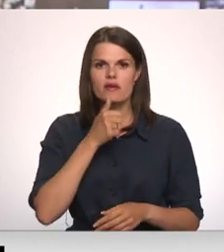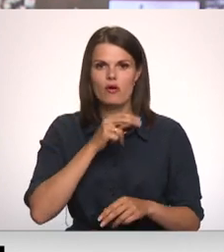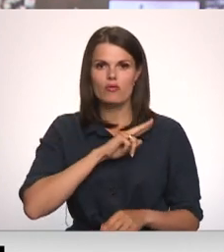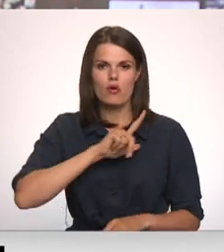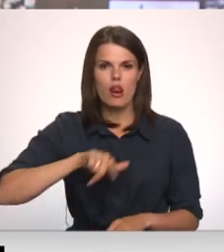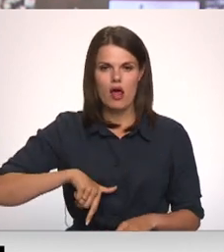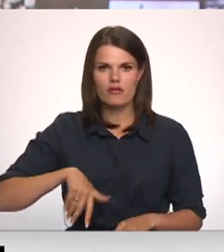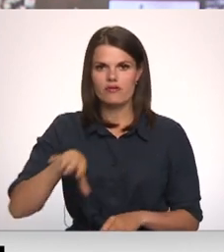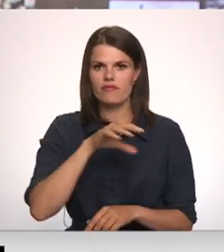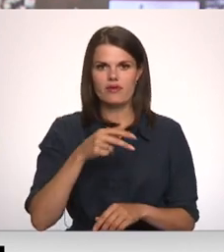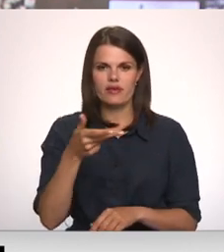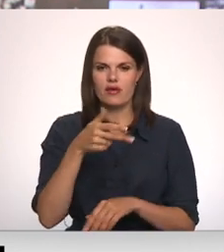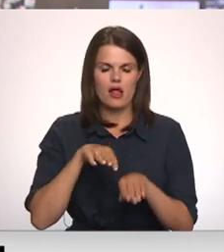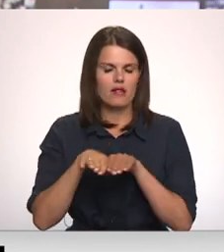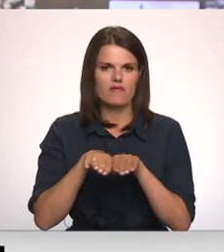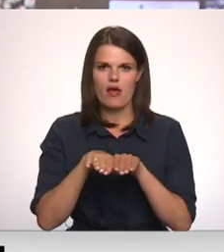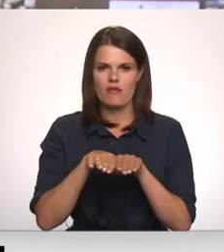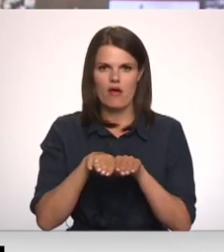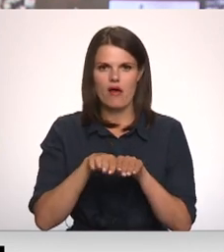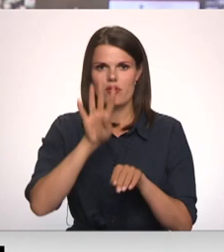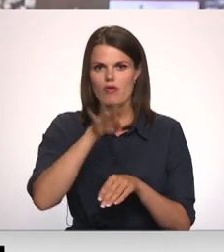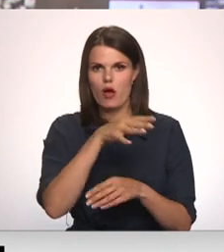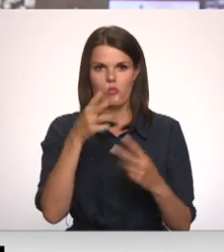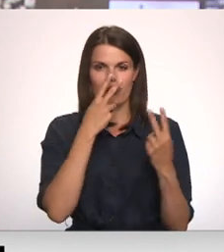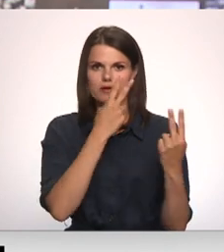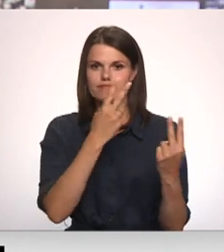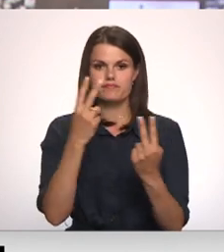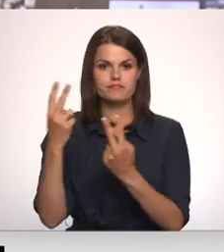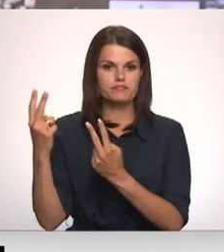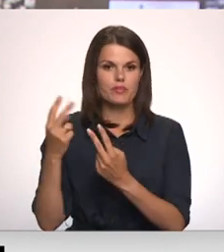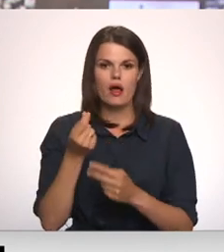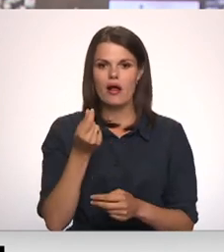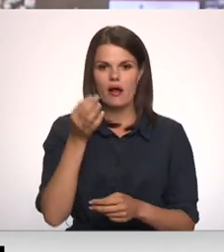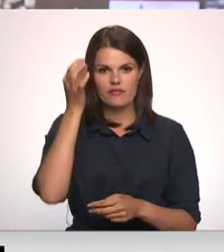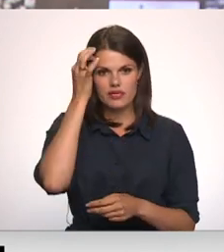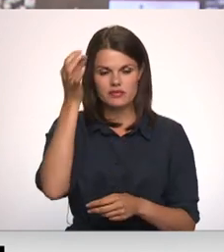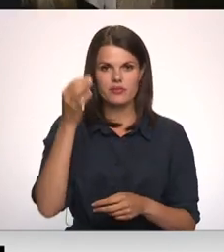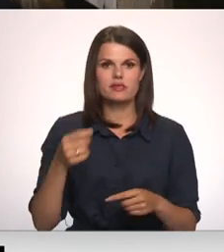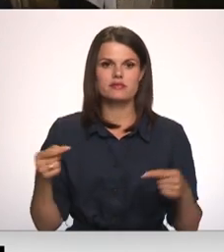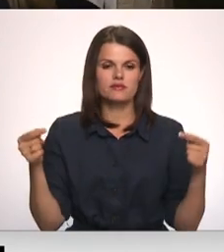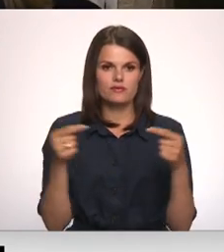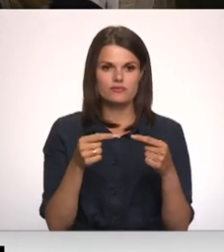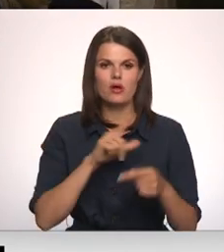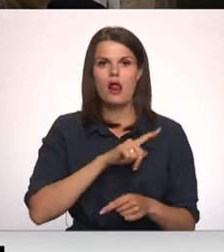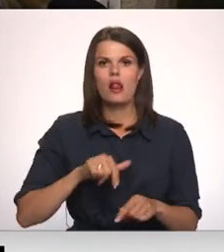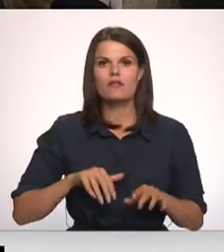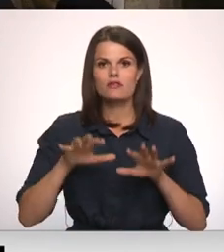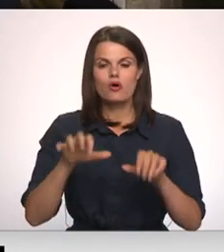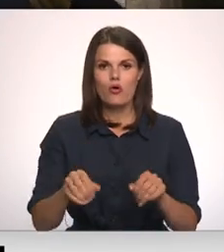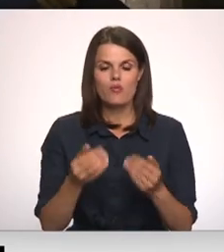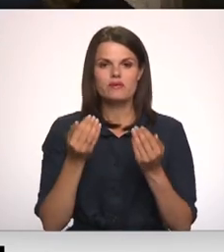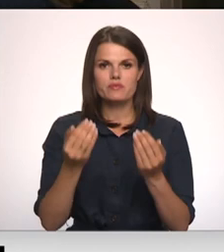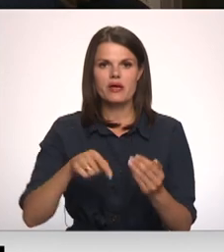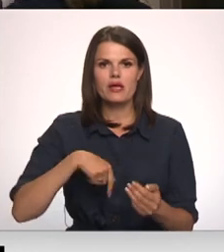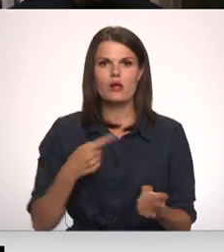Latvijā, un uzlikt uz vienā tabulā, un tas būs gandrīz precīzi viens pret viens. Latvijas okupācija nozīmēja uz ilgu